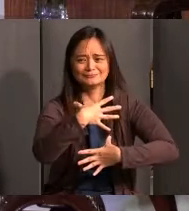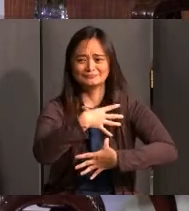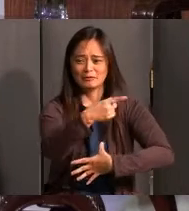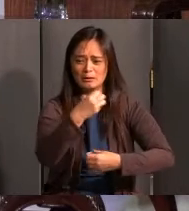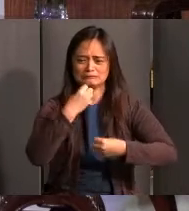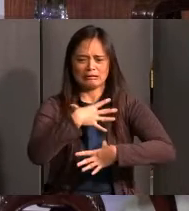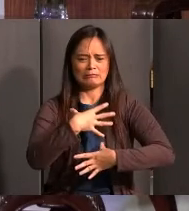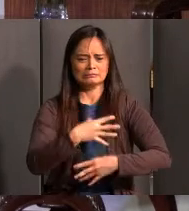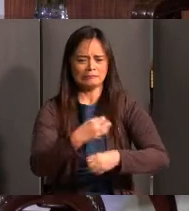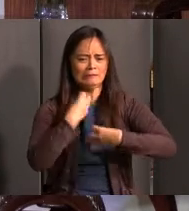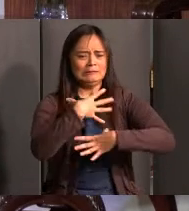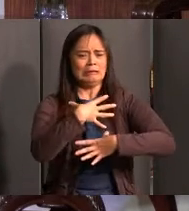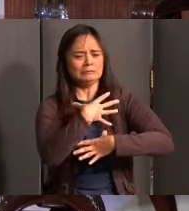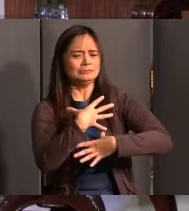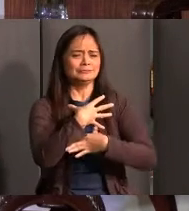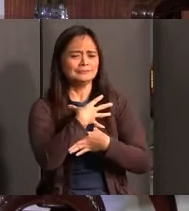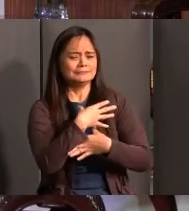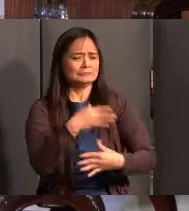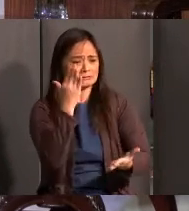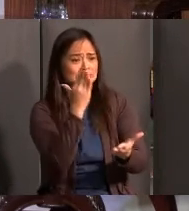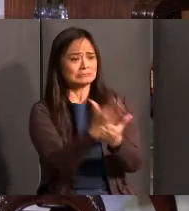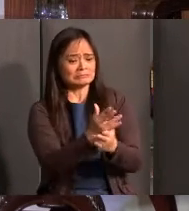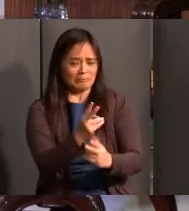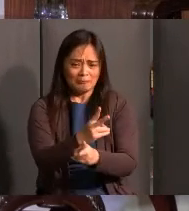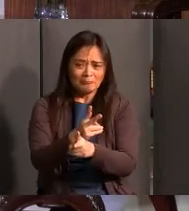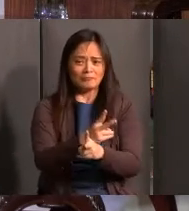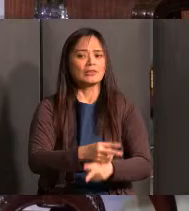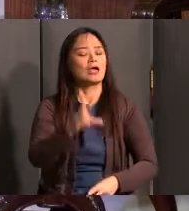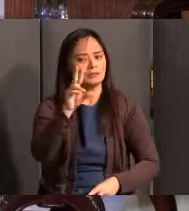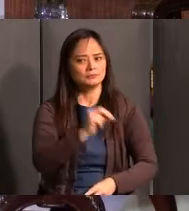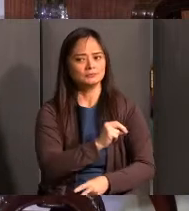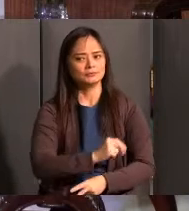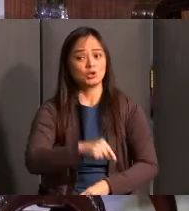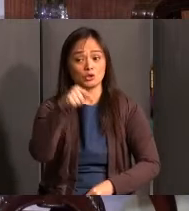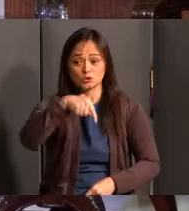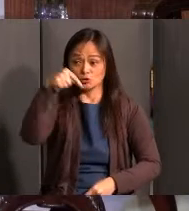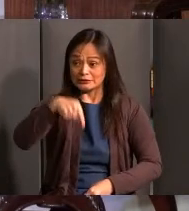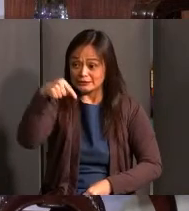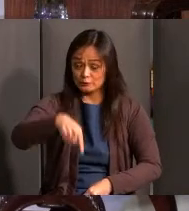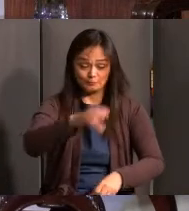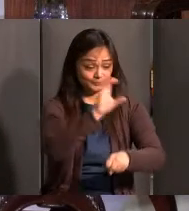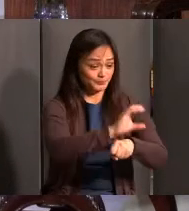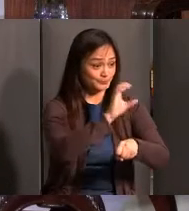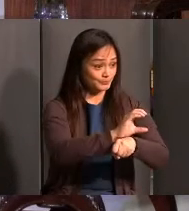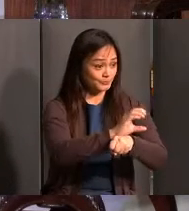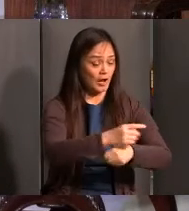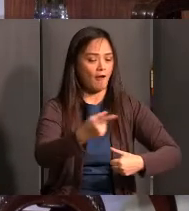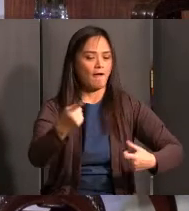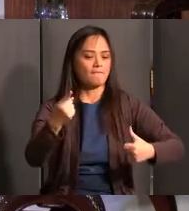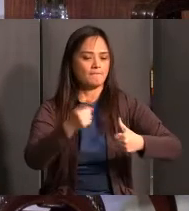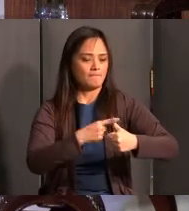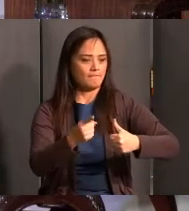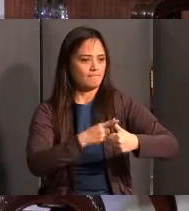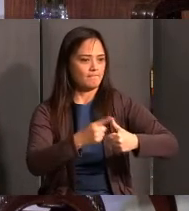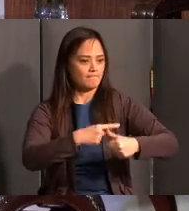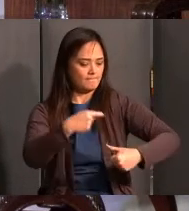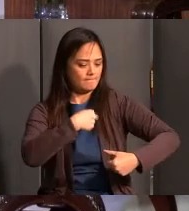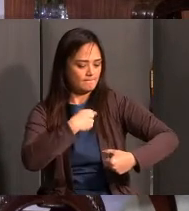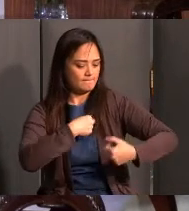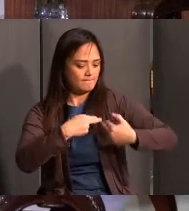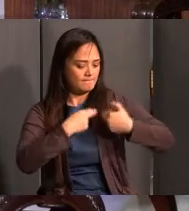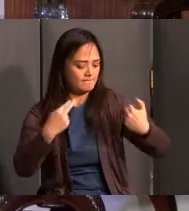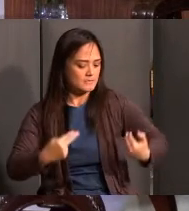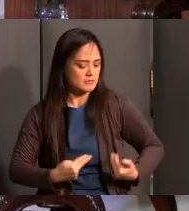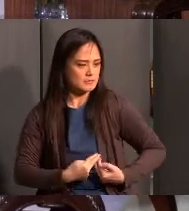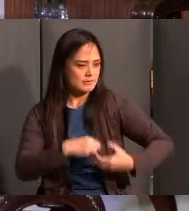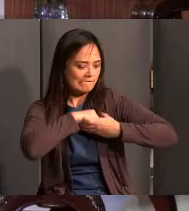kanina, ugaliin natin dito, mga kapatid, na unang-una sa ating mga kalooban ay